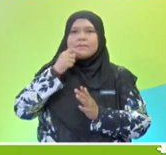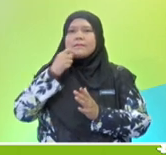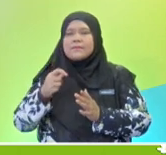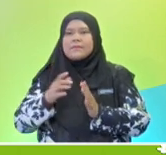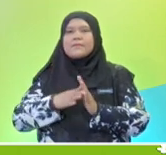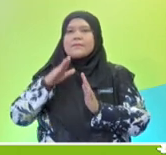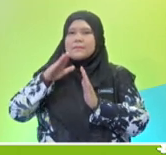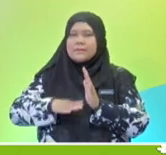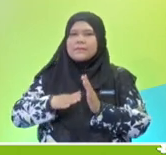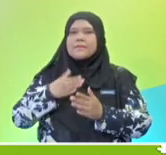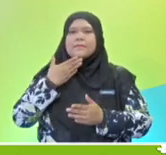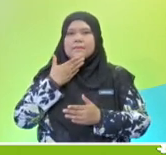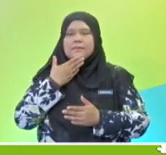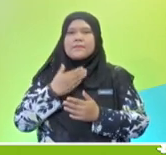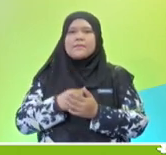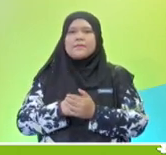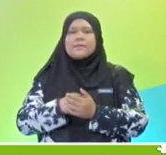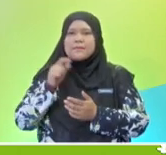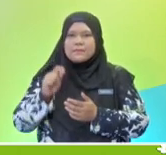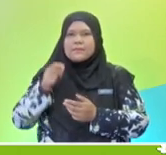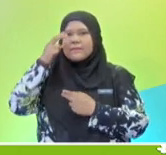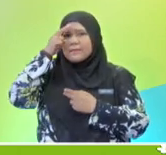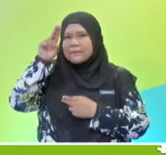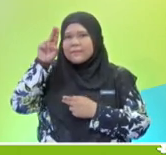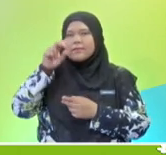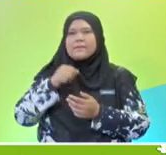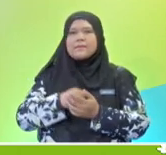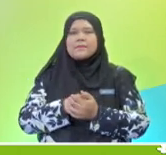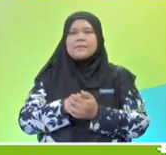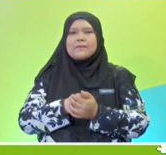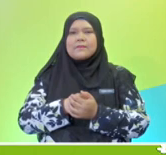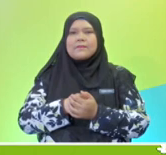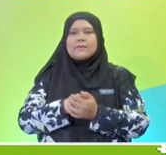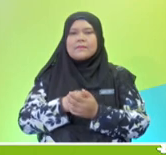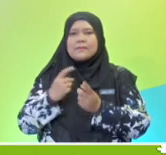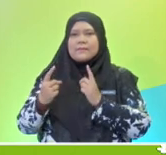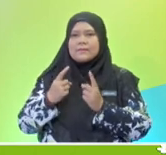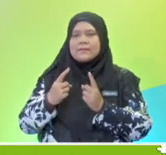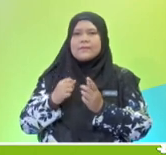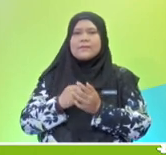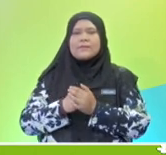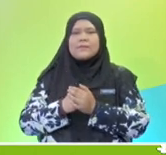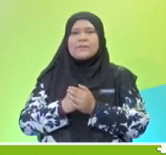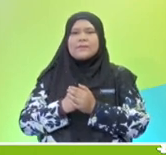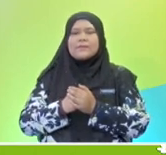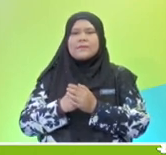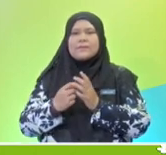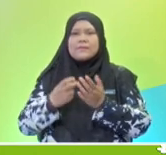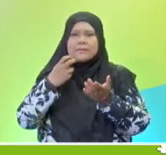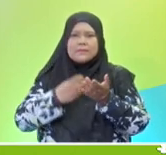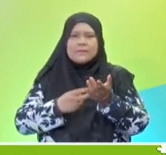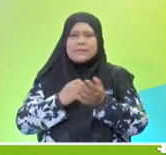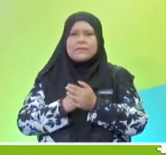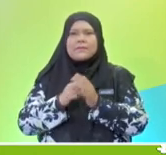kita. Mereka pun kita kena hormati juga. Baik, seterusnya saling menghargai. Okey, kita perlulah